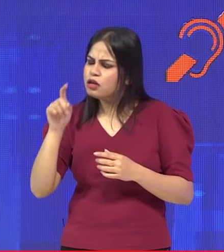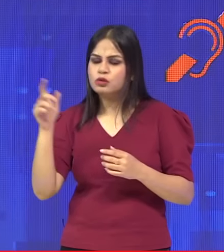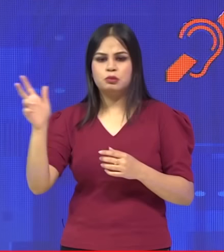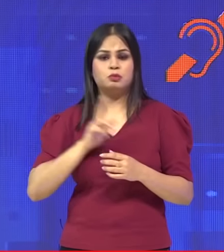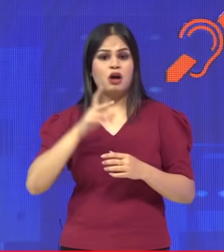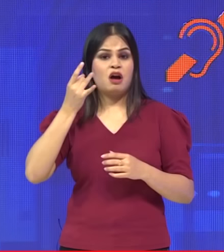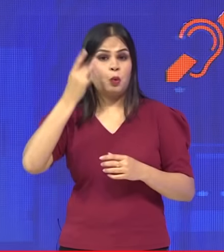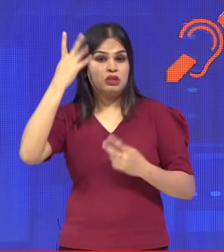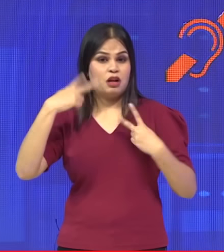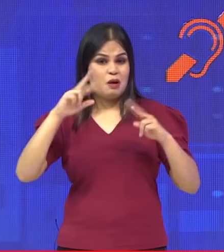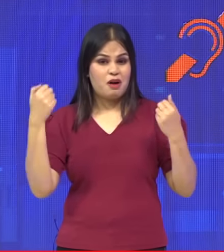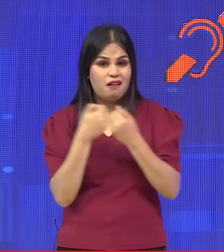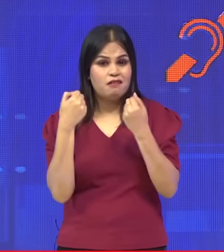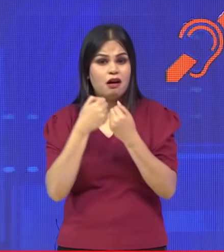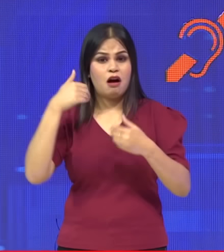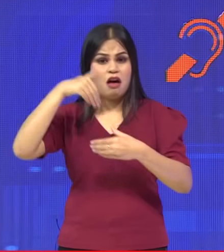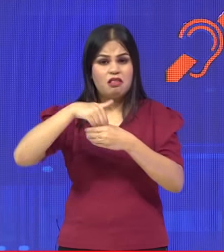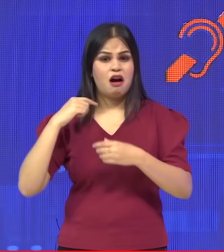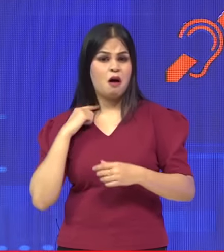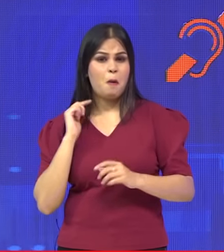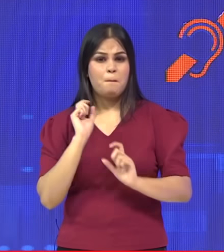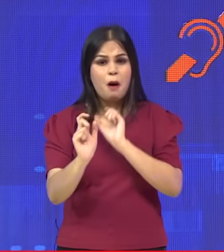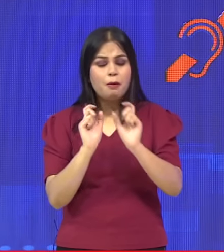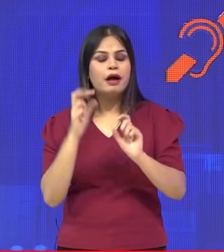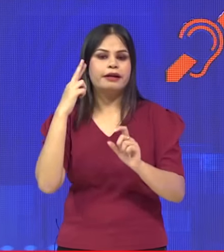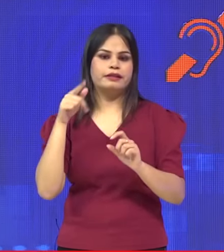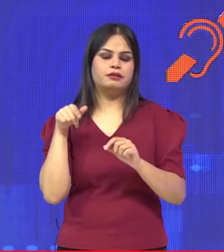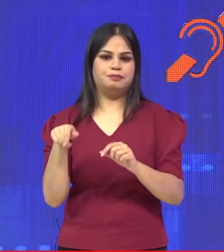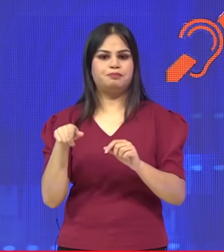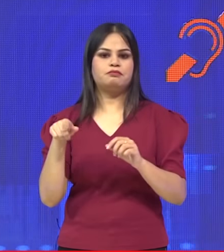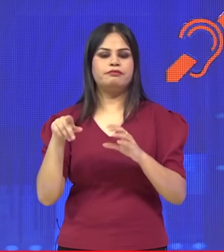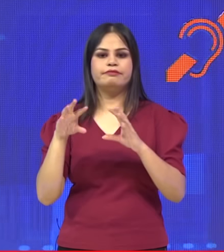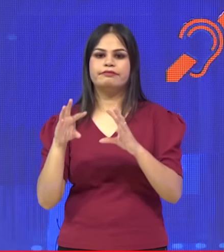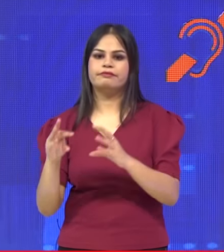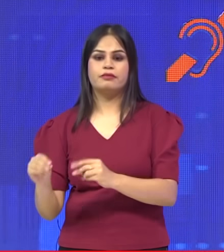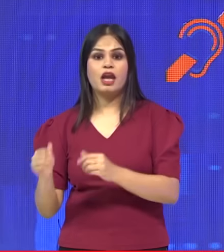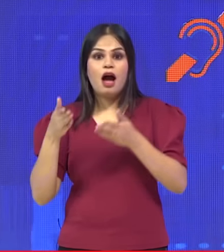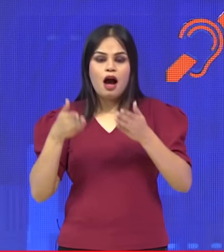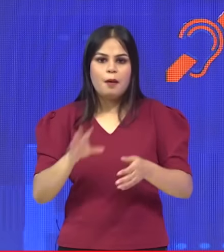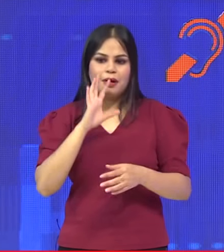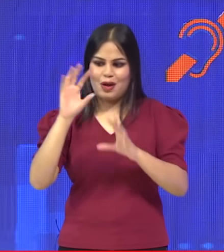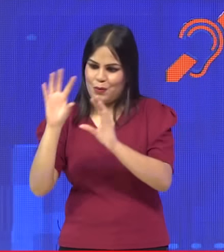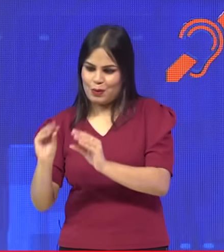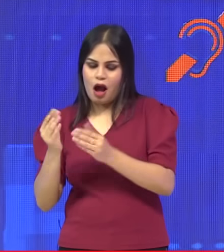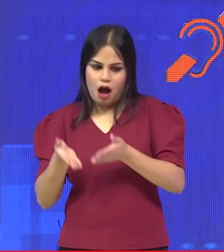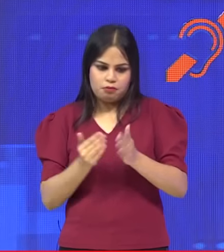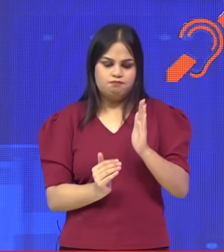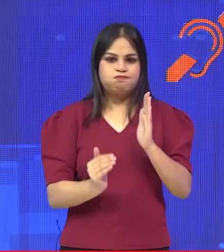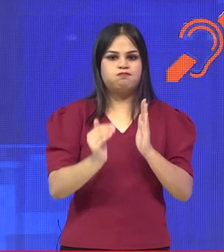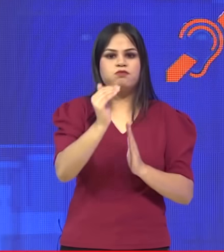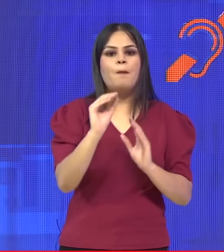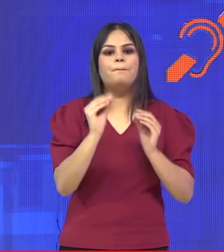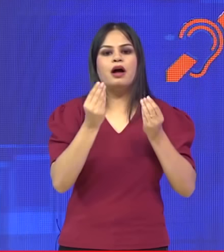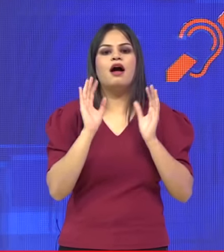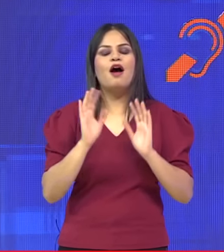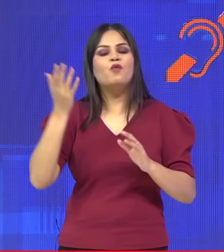अब पिछले दो सीजंस के अंदर शो इतना उड़ गया है क्योंकि वो सब इतना नहीं है जितना